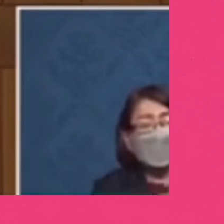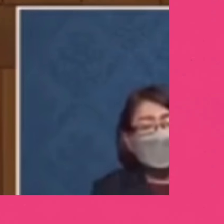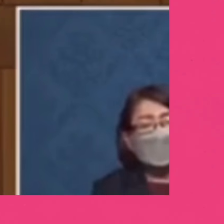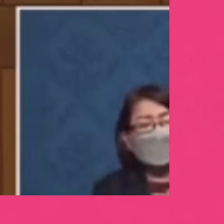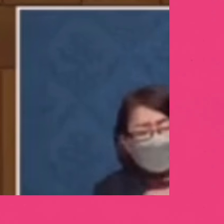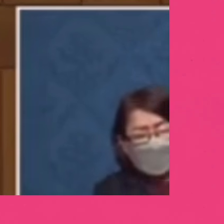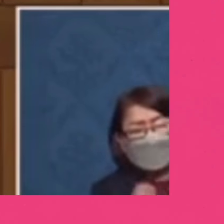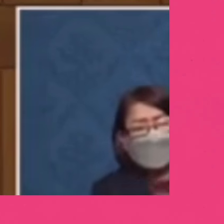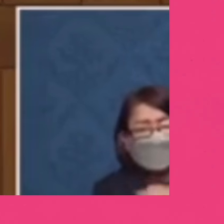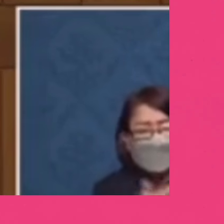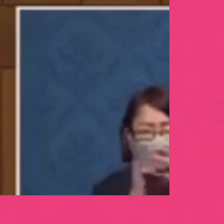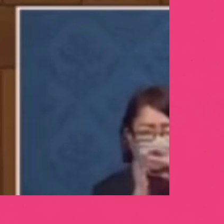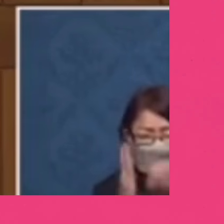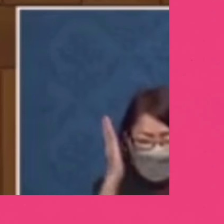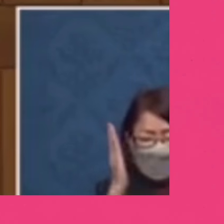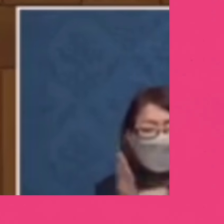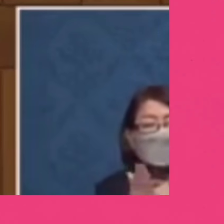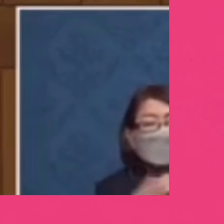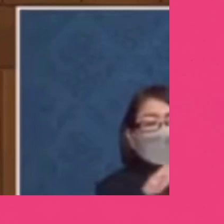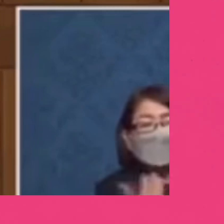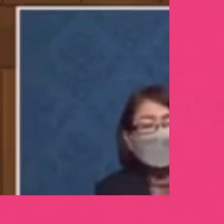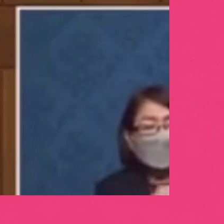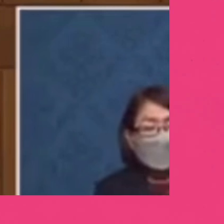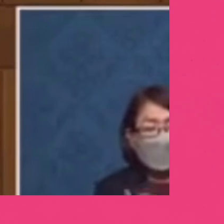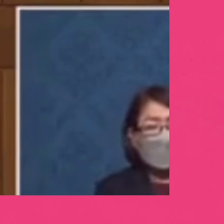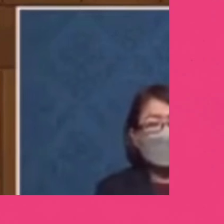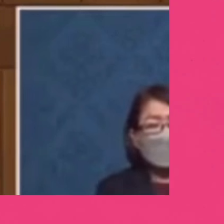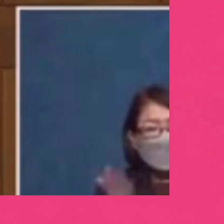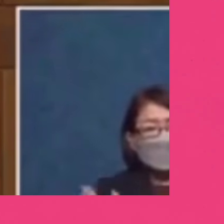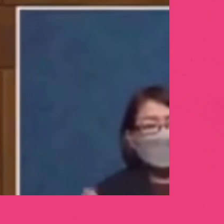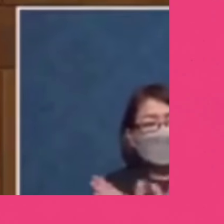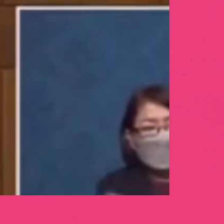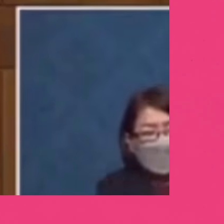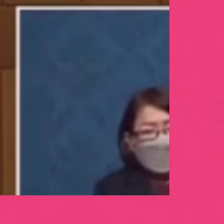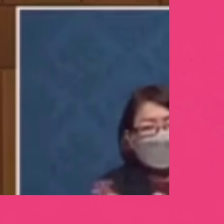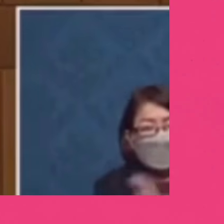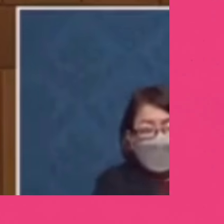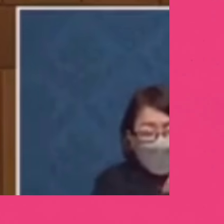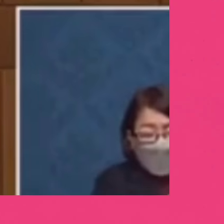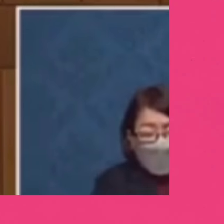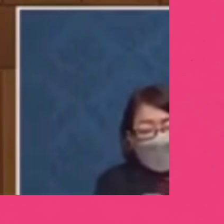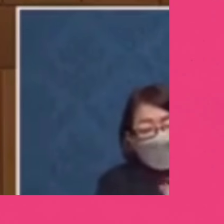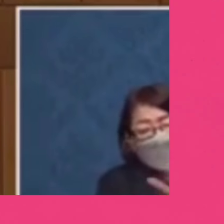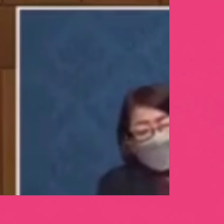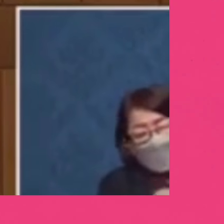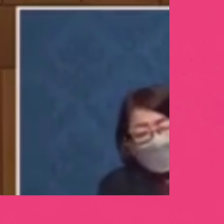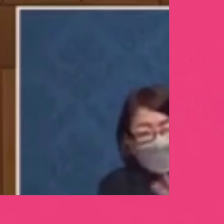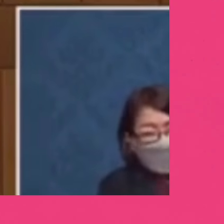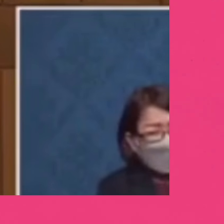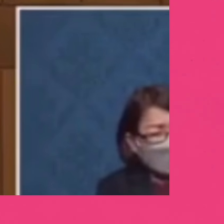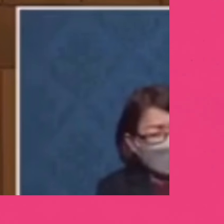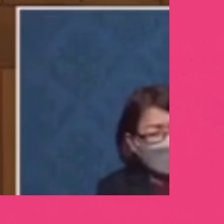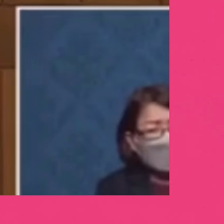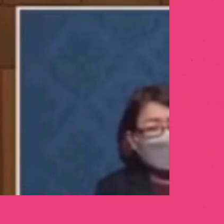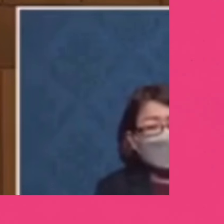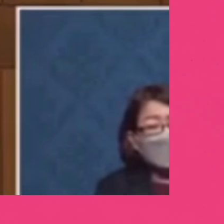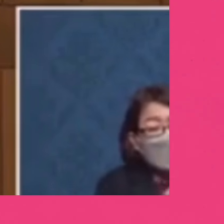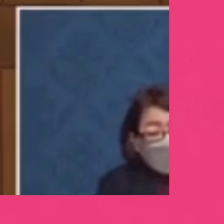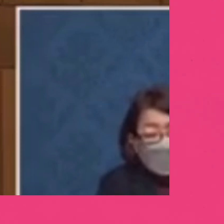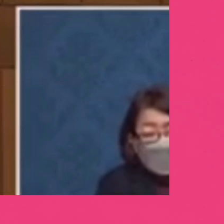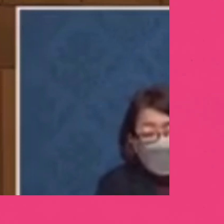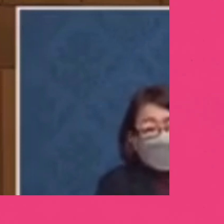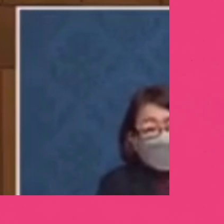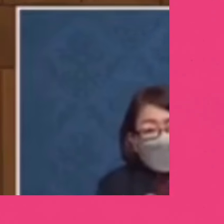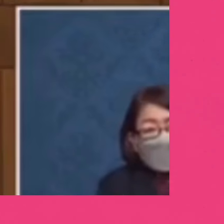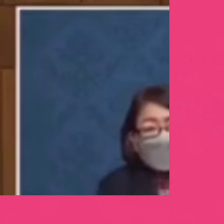องทัพภาคลงไปนะครับเมื่อลงไปแล้วก็มีการผัดเปลี่ยนไม่ได้อยู่กัน 3-4 ปีนะครับมันก็มีปัญหาครอบครัวมีปัญห